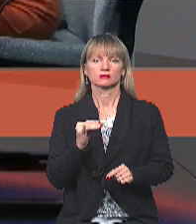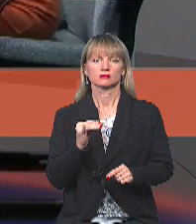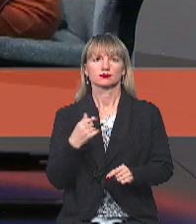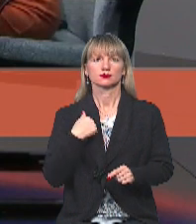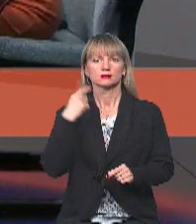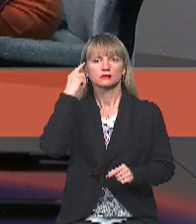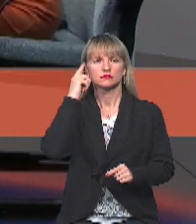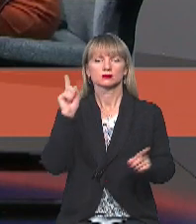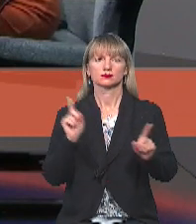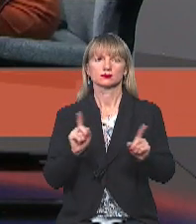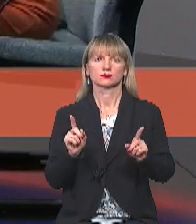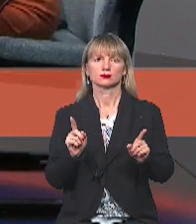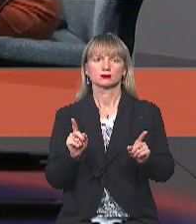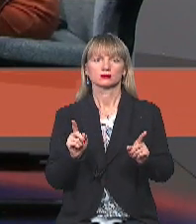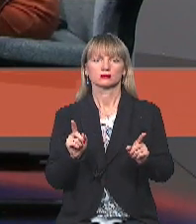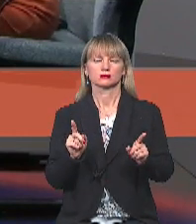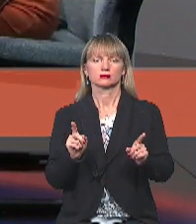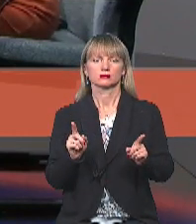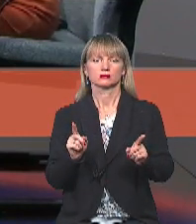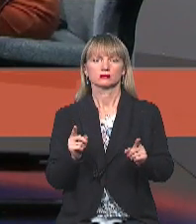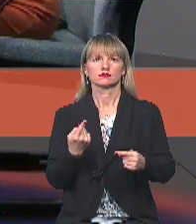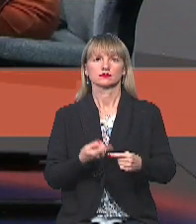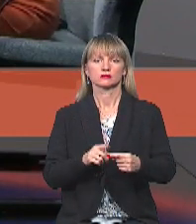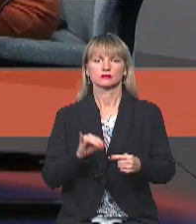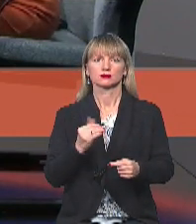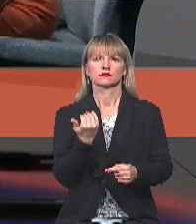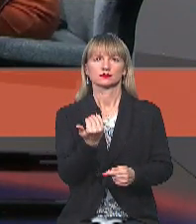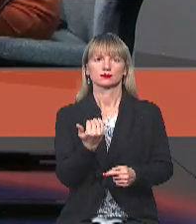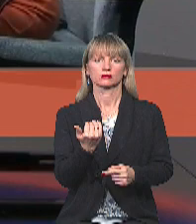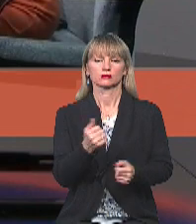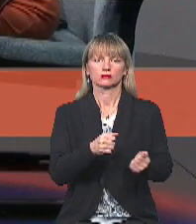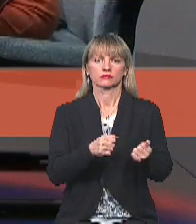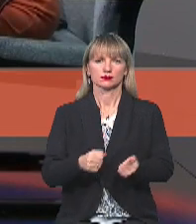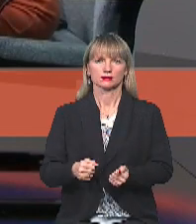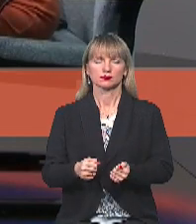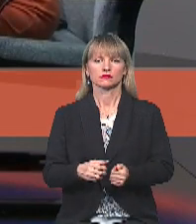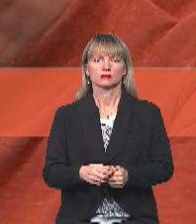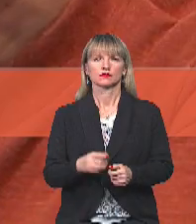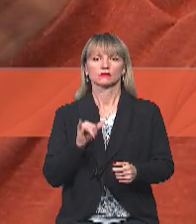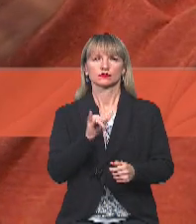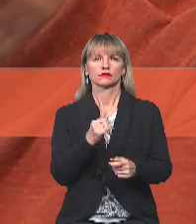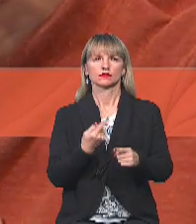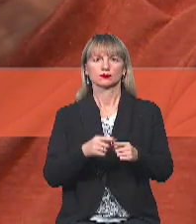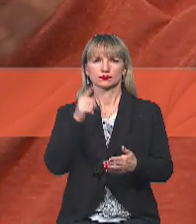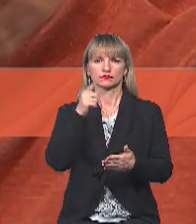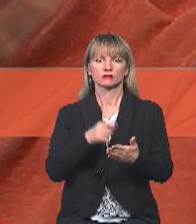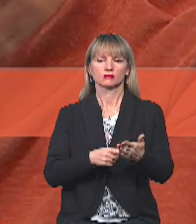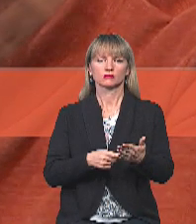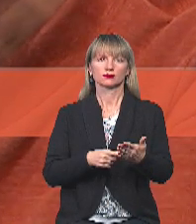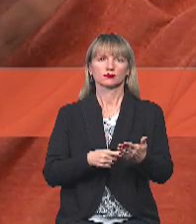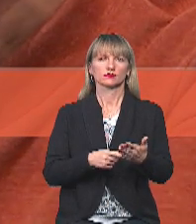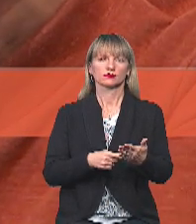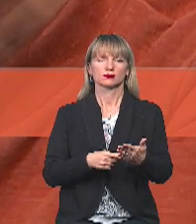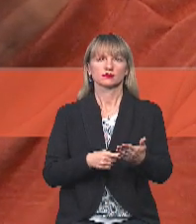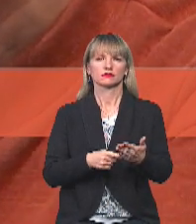мені здається, от саме це і його тримало. У цій вірі, оте, так, що... Так,